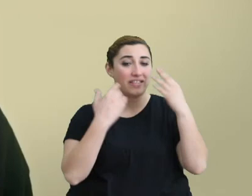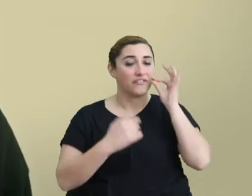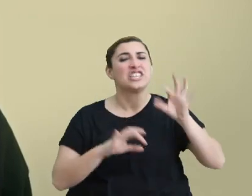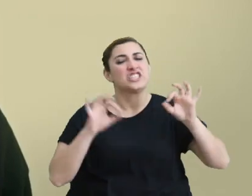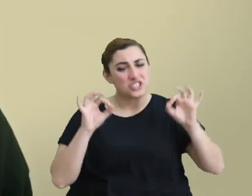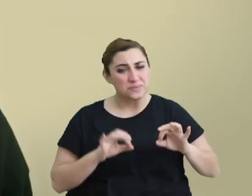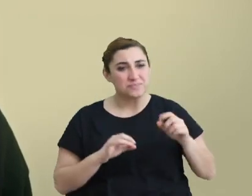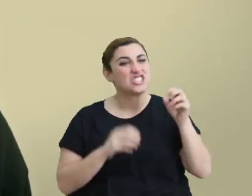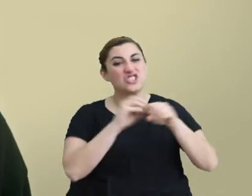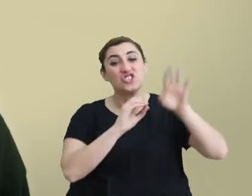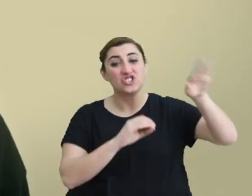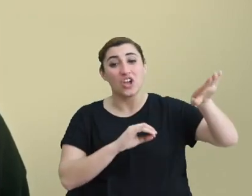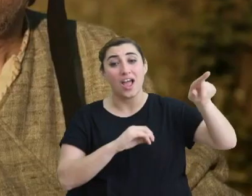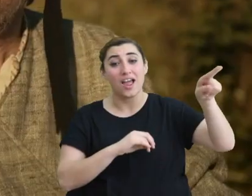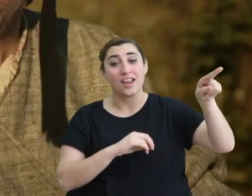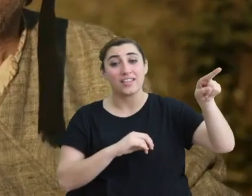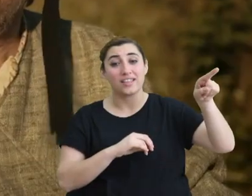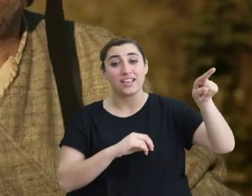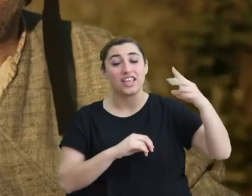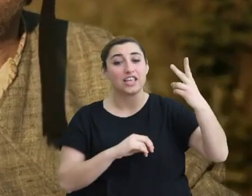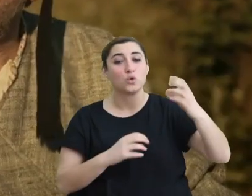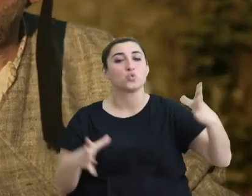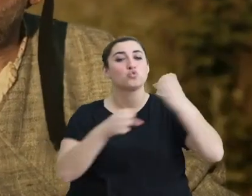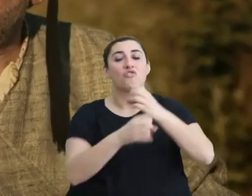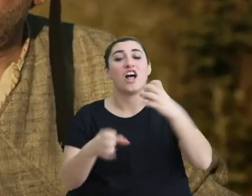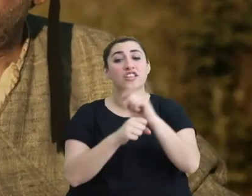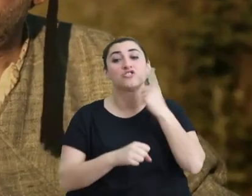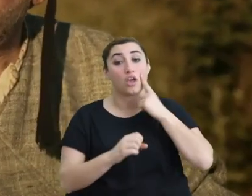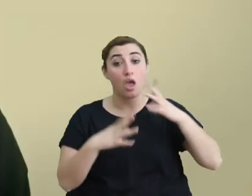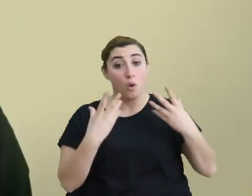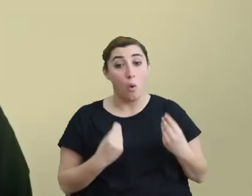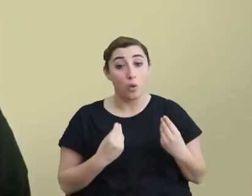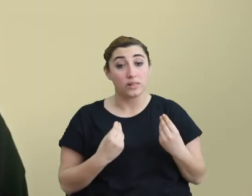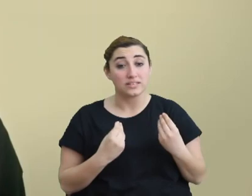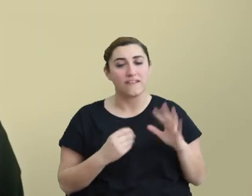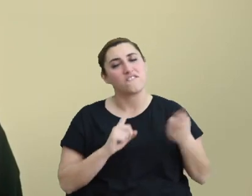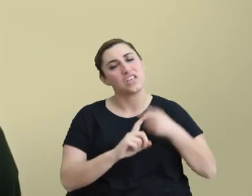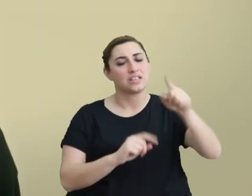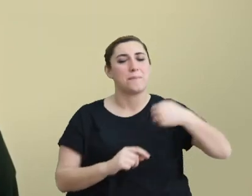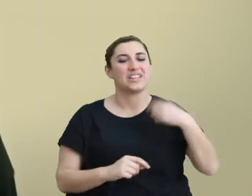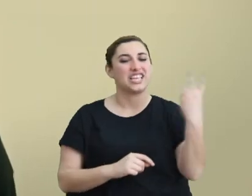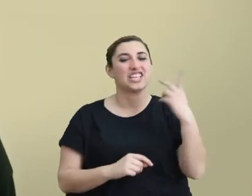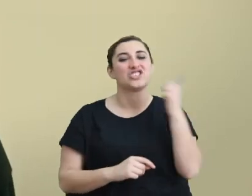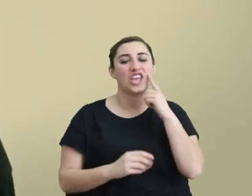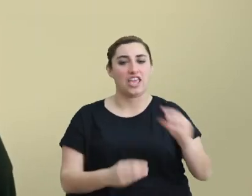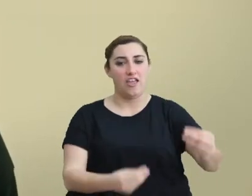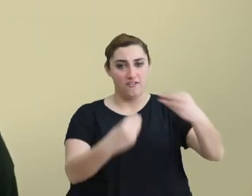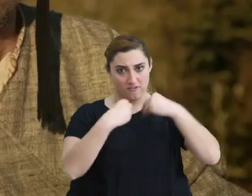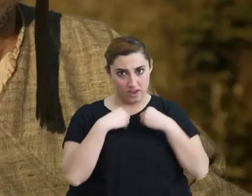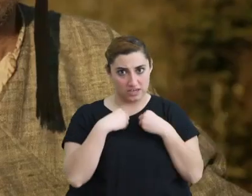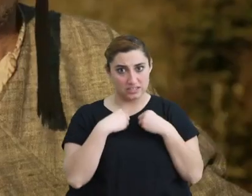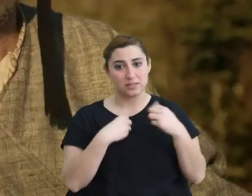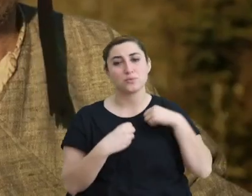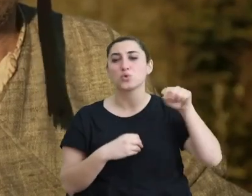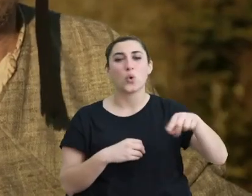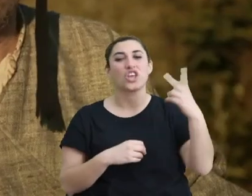Şimdi içeride... ...iki çuval şeker olsa... ...ve sen bana iki tane şeker versen...